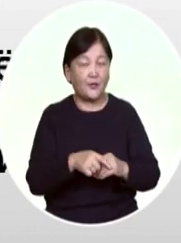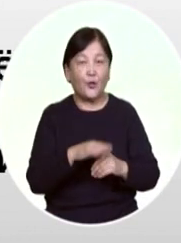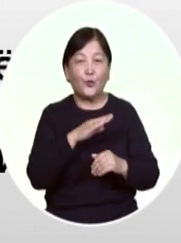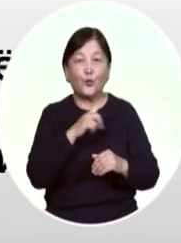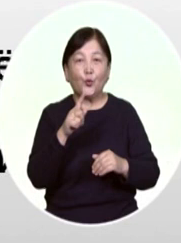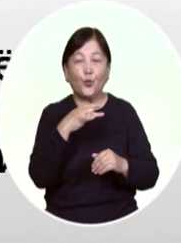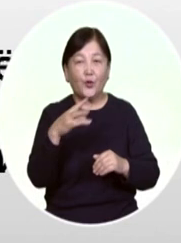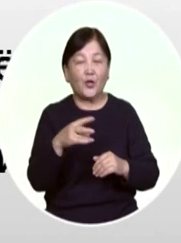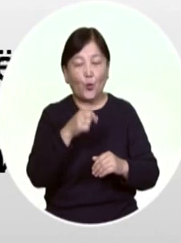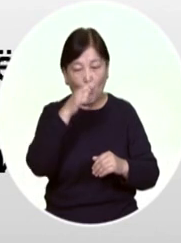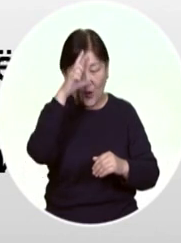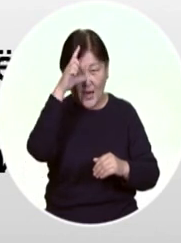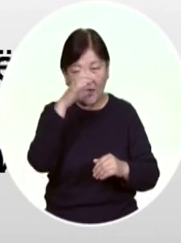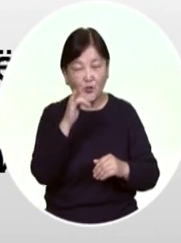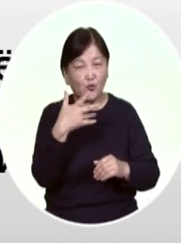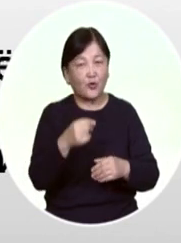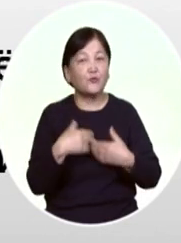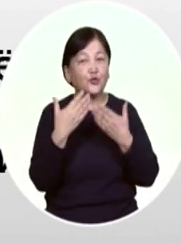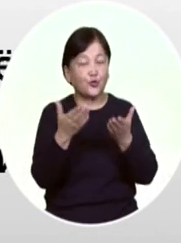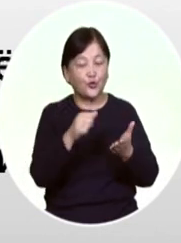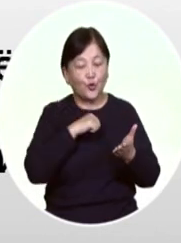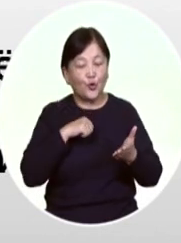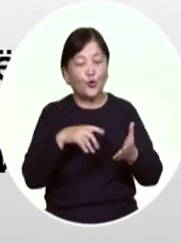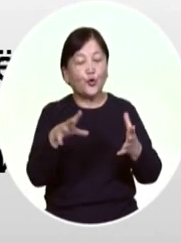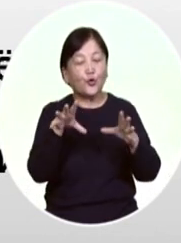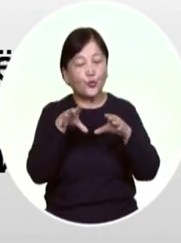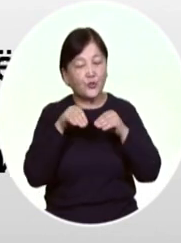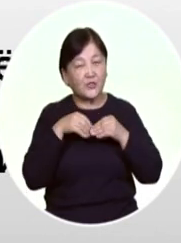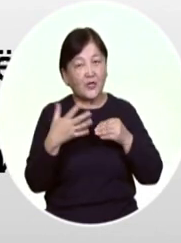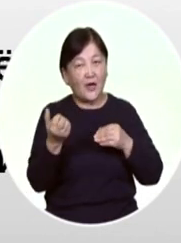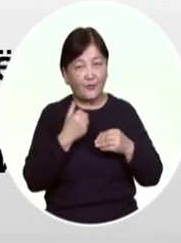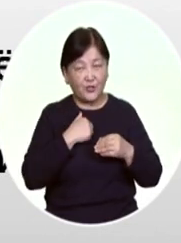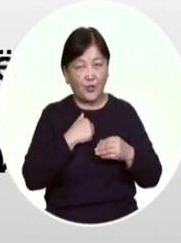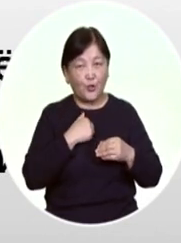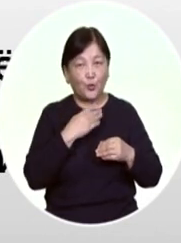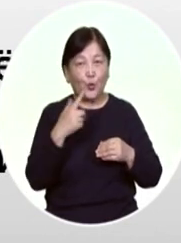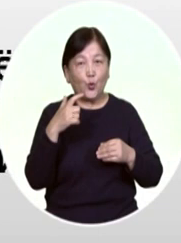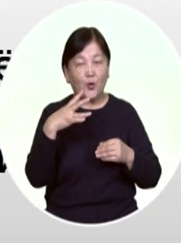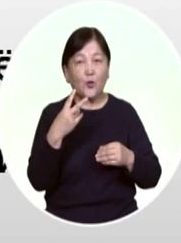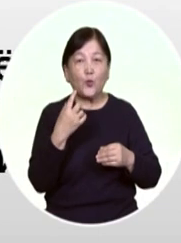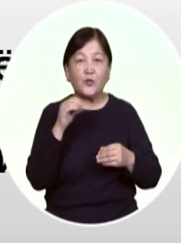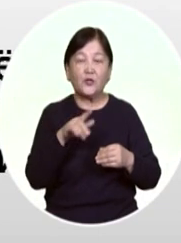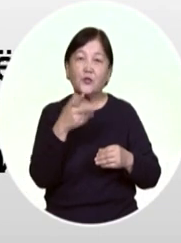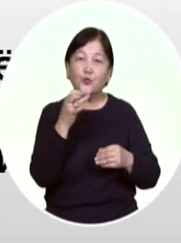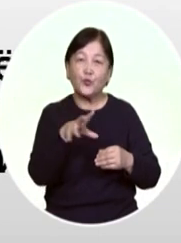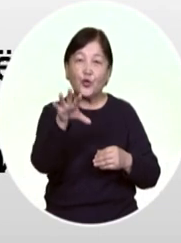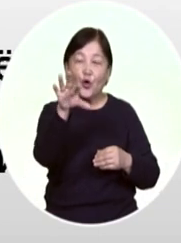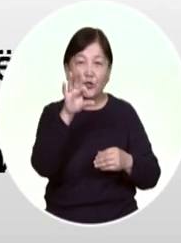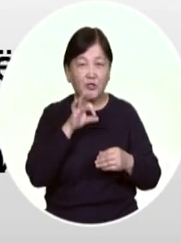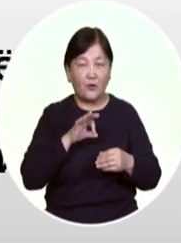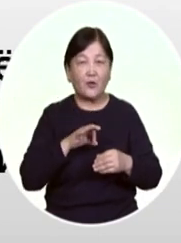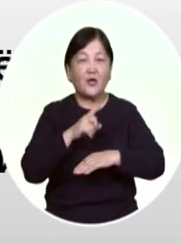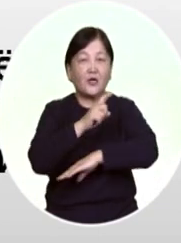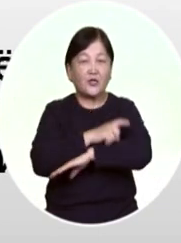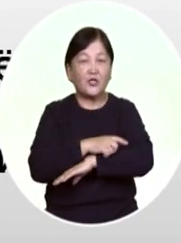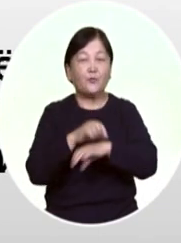түүхийн ухаарл сургамжийг өөртөө тусган авах өөртөө түүхэн үнэт зүйлийг олж авах ийм хичээл